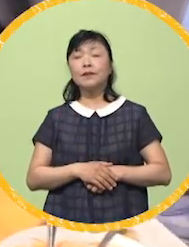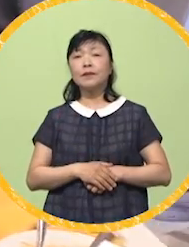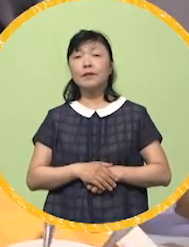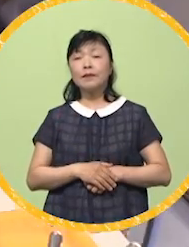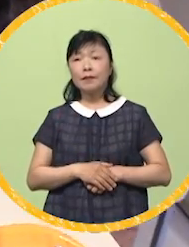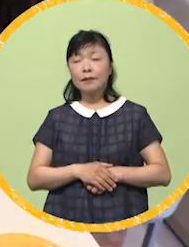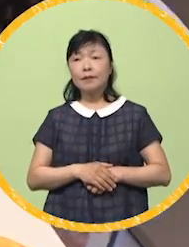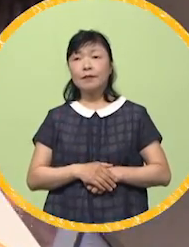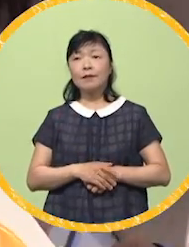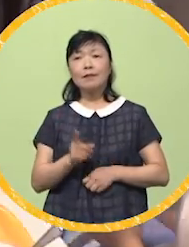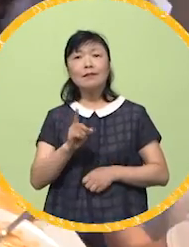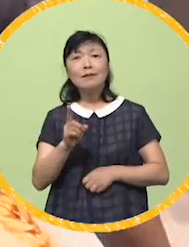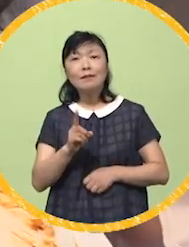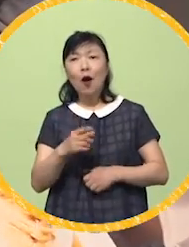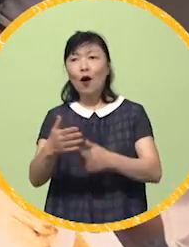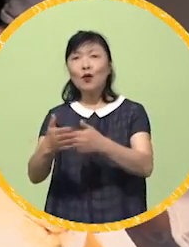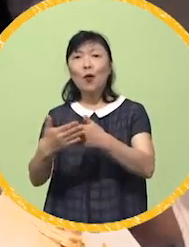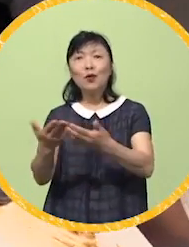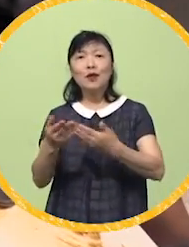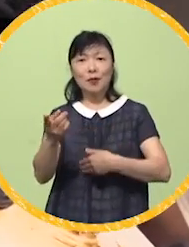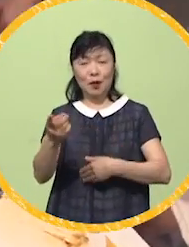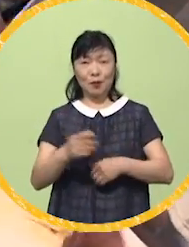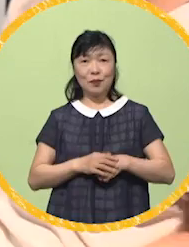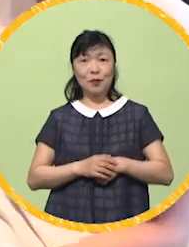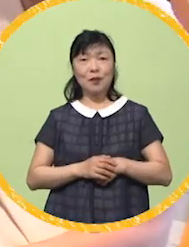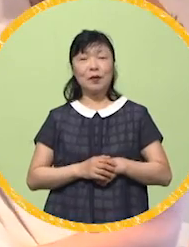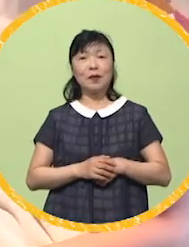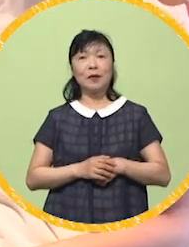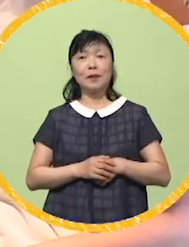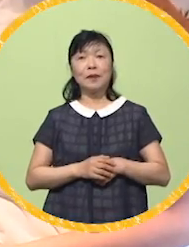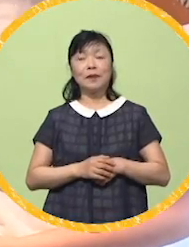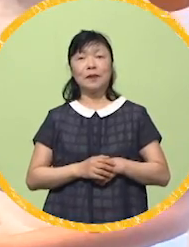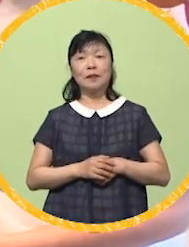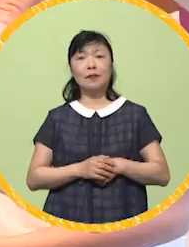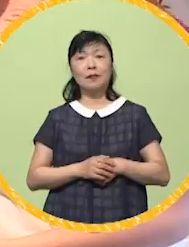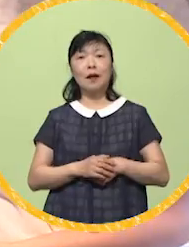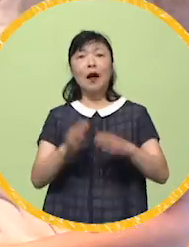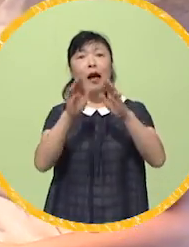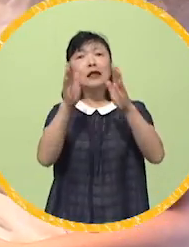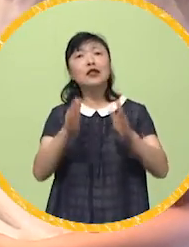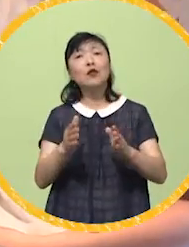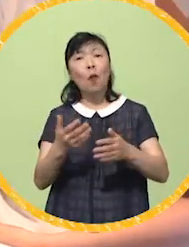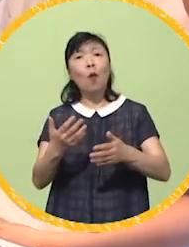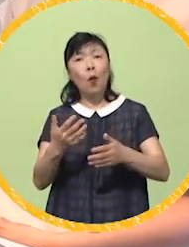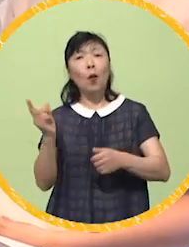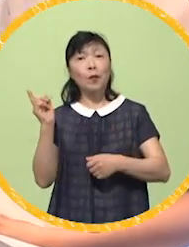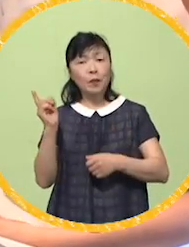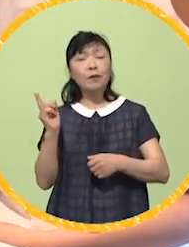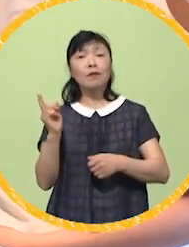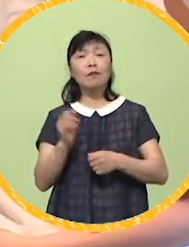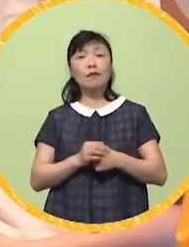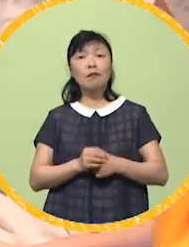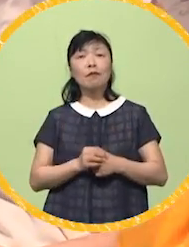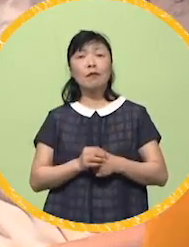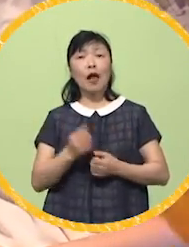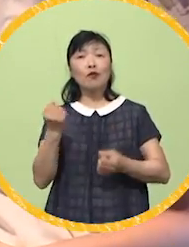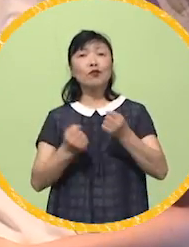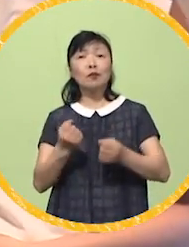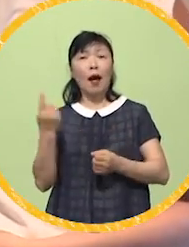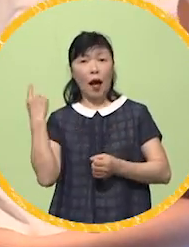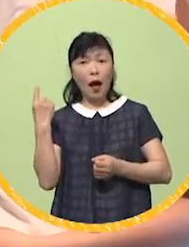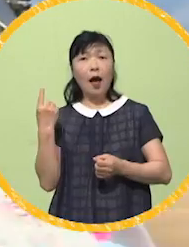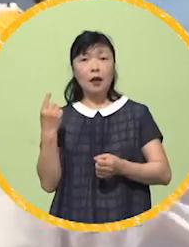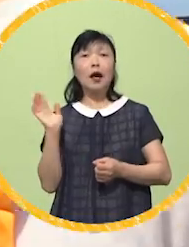おのおの探して。 でもすごい協力的で嬉しい。 すごい。 人形とかゲームいっぱいある し。人形持ってるの。 人形いっぱいの 車に。